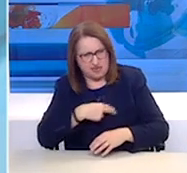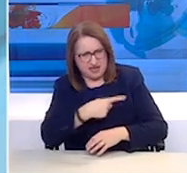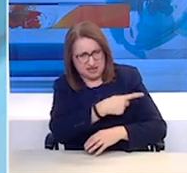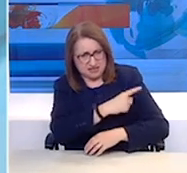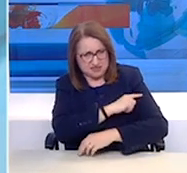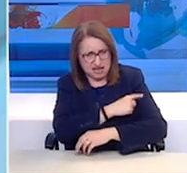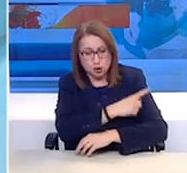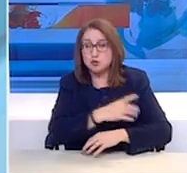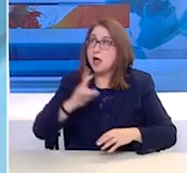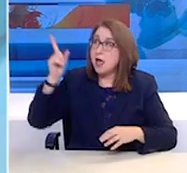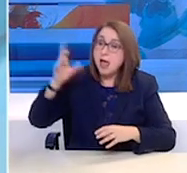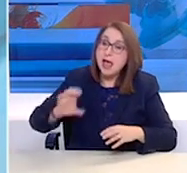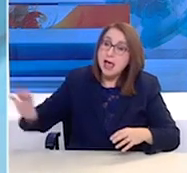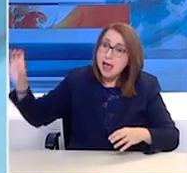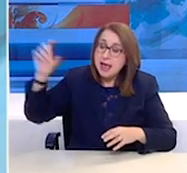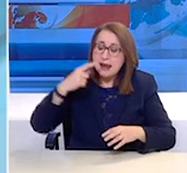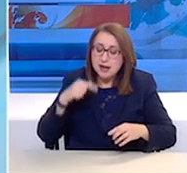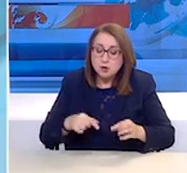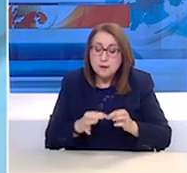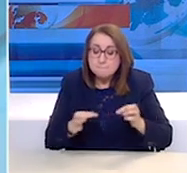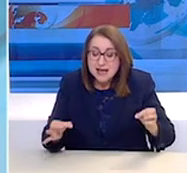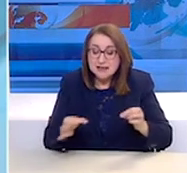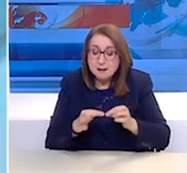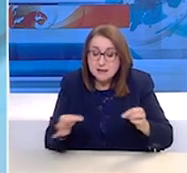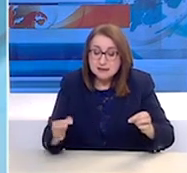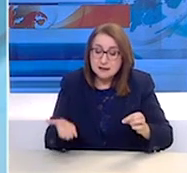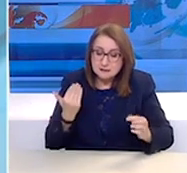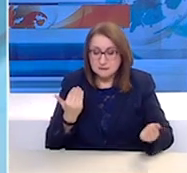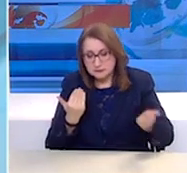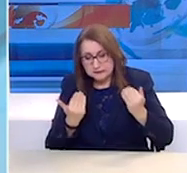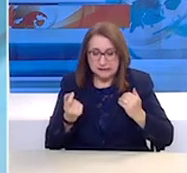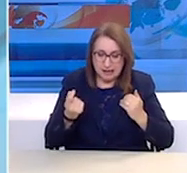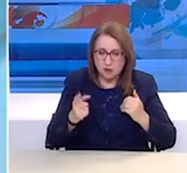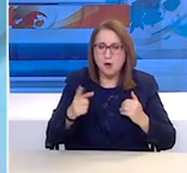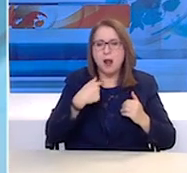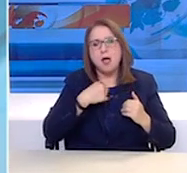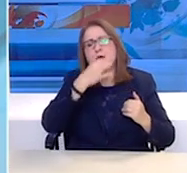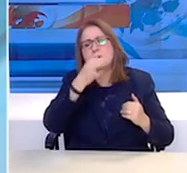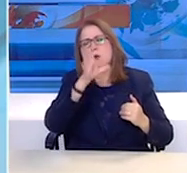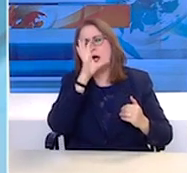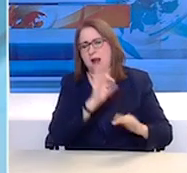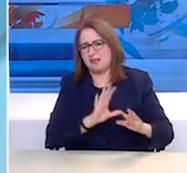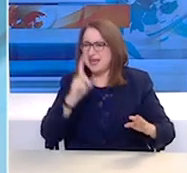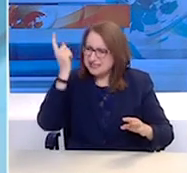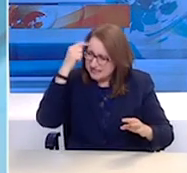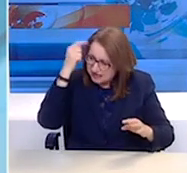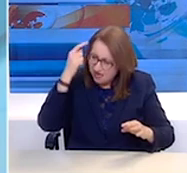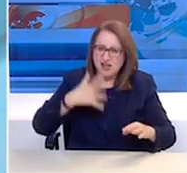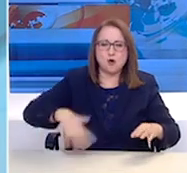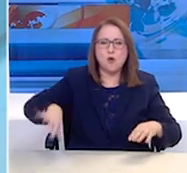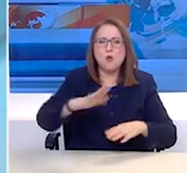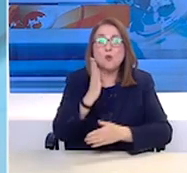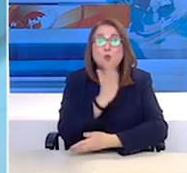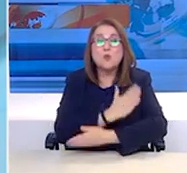μέτρων. Αντιλαμβάνομαι ότι υπάρχει κούραση, όμως πρέπει να είμαστε ειλικρινείς. Έχουμε ακόμη δρόμο μπροστά μας. Η όποια άρση θα ξεκινήσει